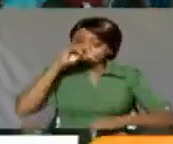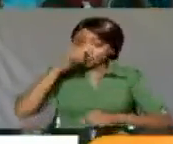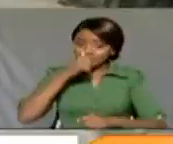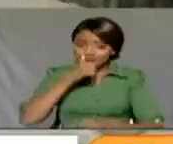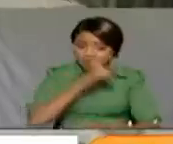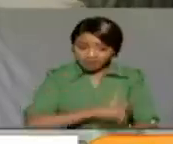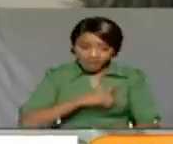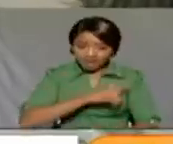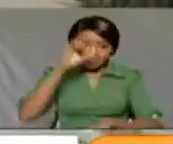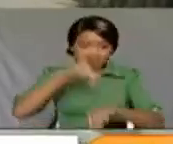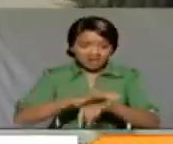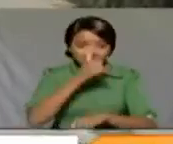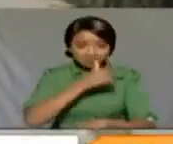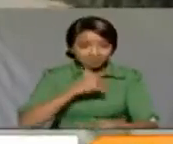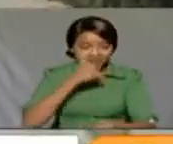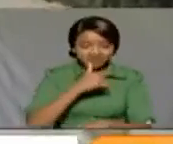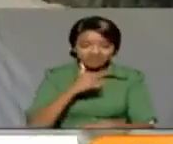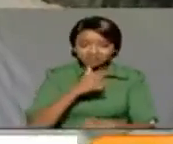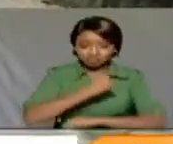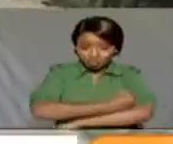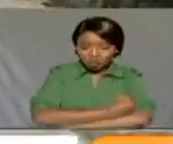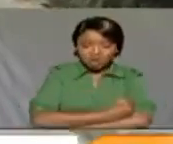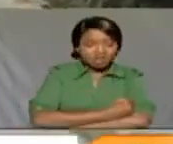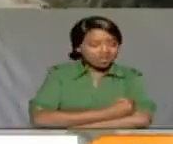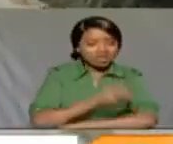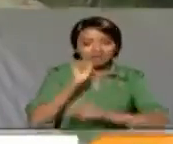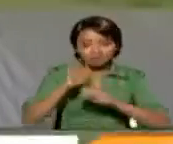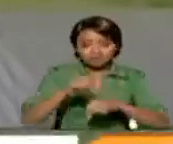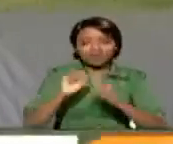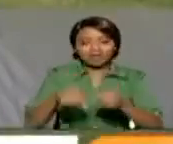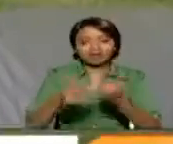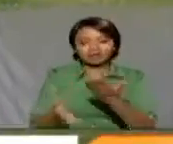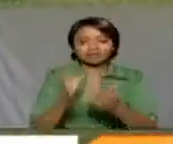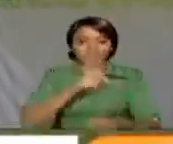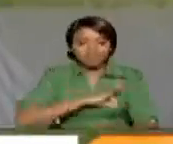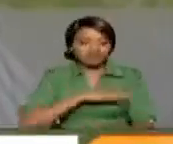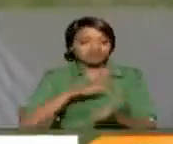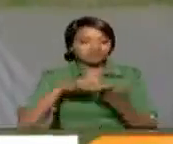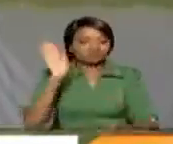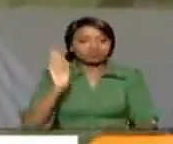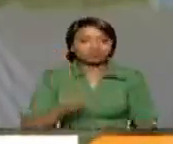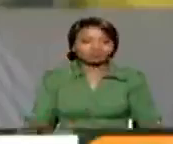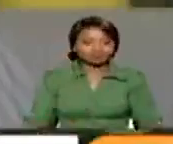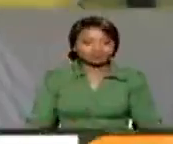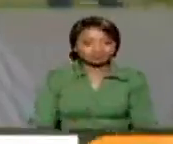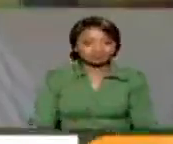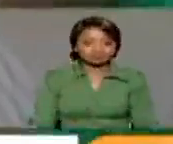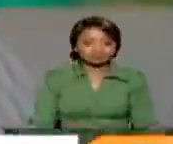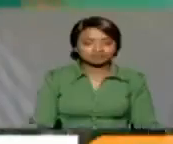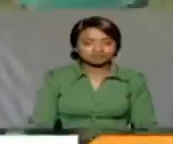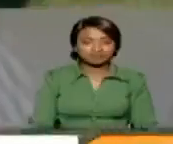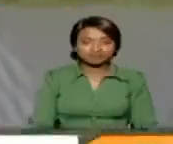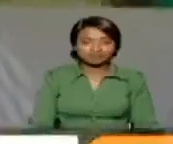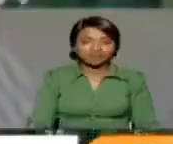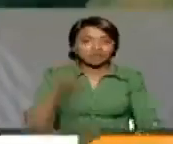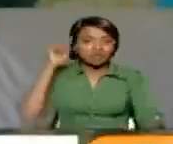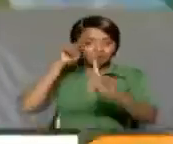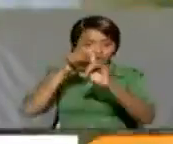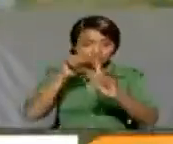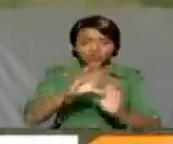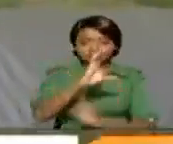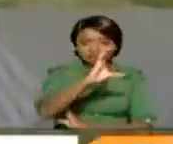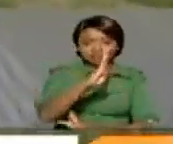wanavuna pakubwa kutoka kwa mtaala mpya ikilinganishwa na wale waliopo katika shule za umma. Wanasema lengo la mtaala mpya